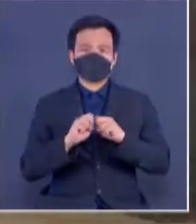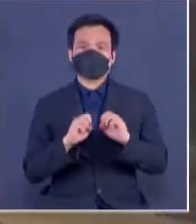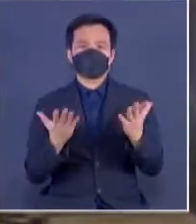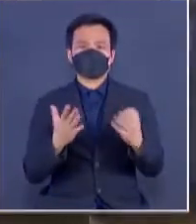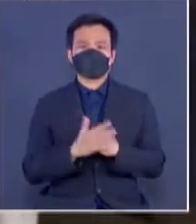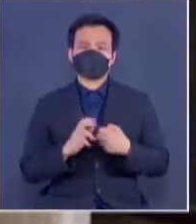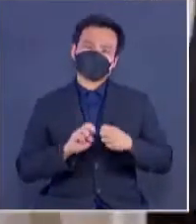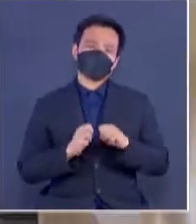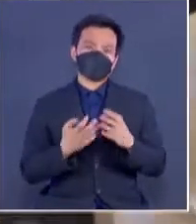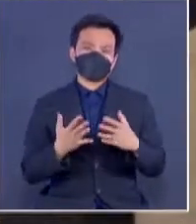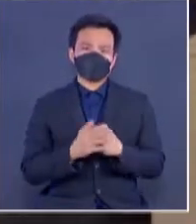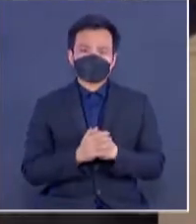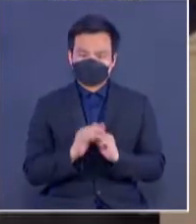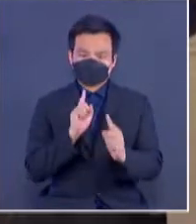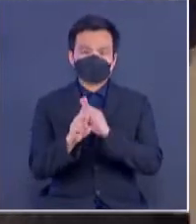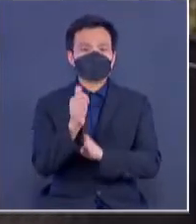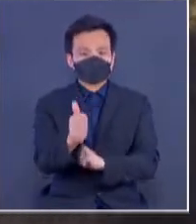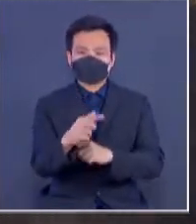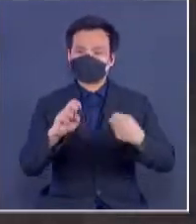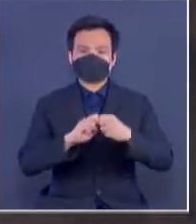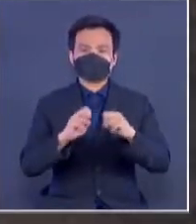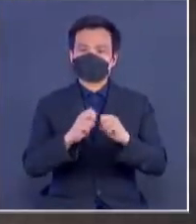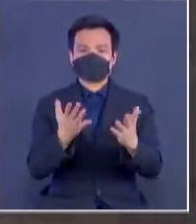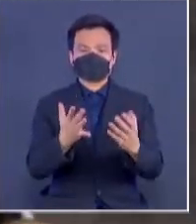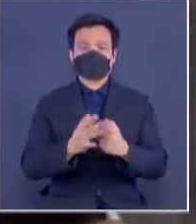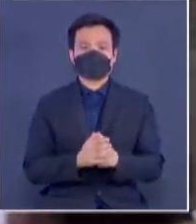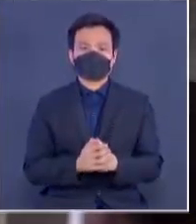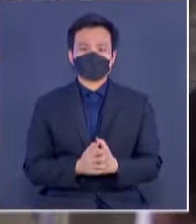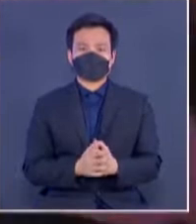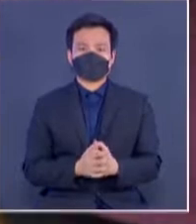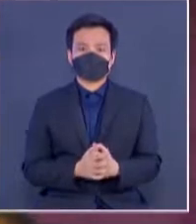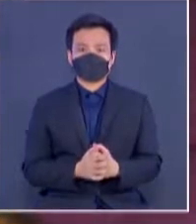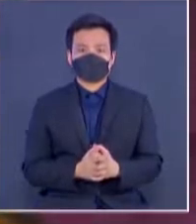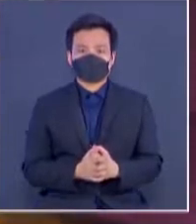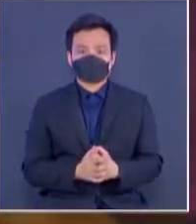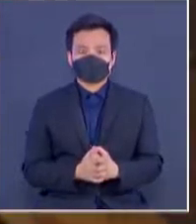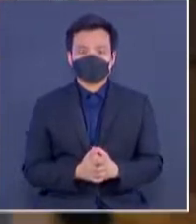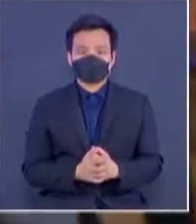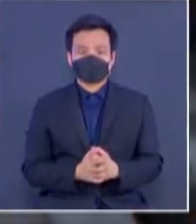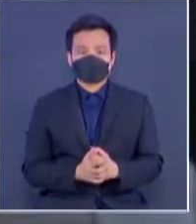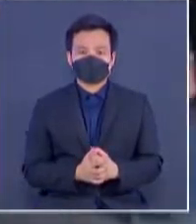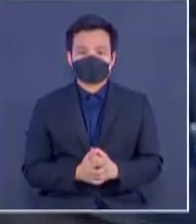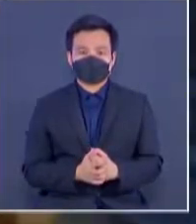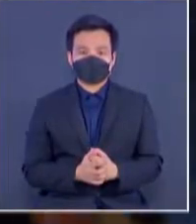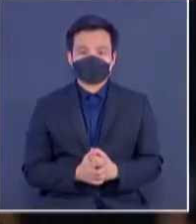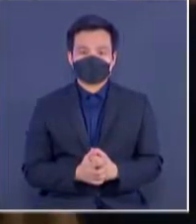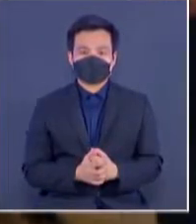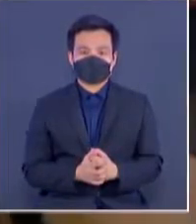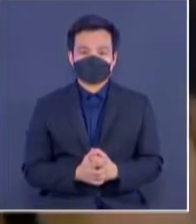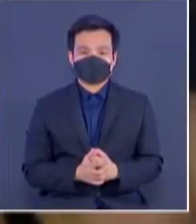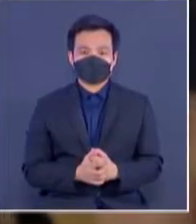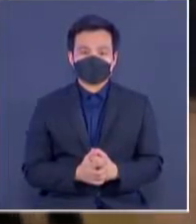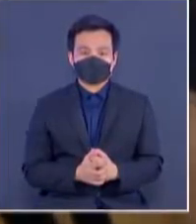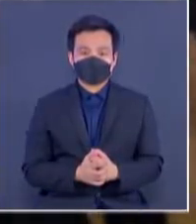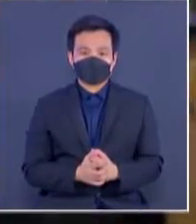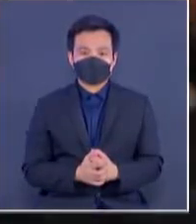ล้วส่วนตัวก็รักกันคุยกันตลอดไม่ได้มีปัญหาอะไร ท่านธรรมนัสแล้วใช่ไหมพี่เ จ๊เรื่องอะไรนะ